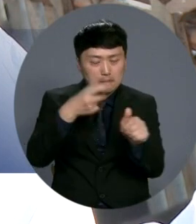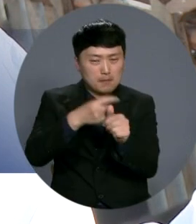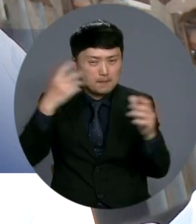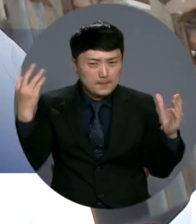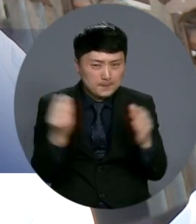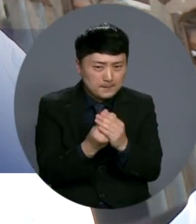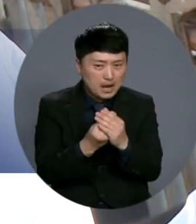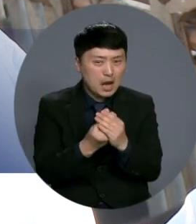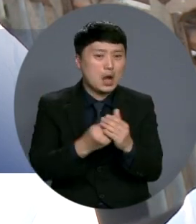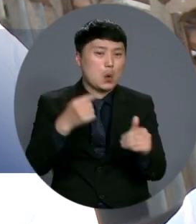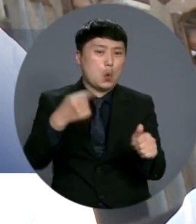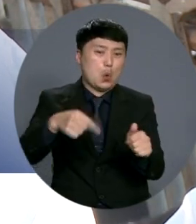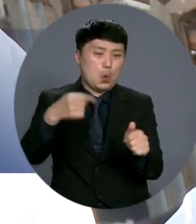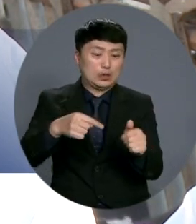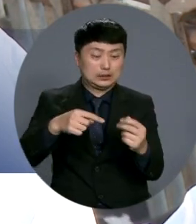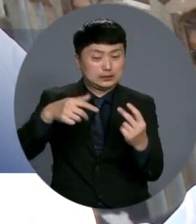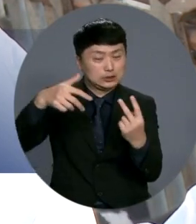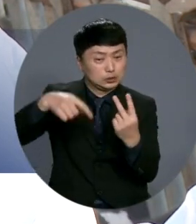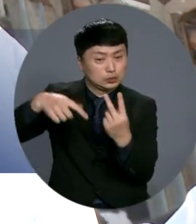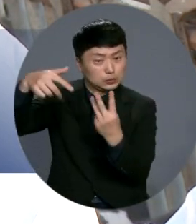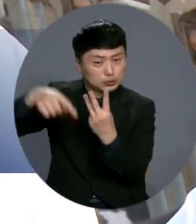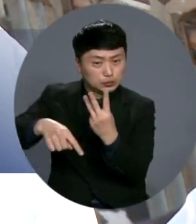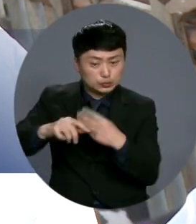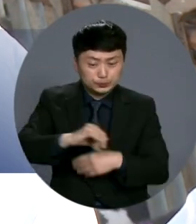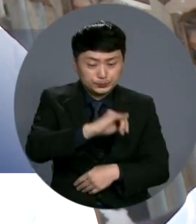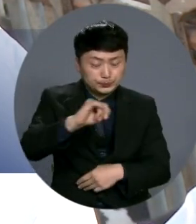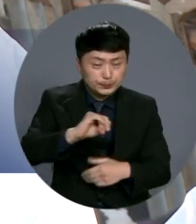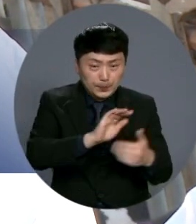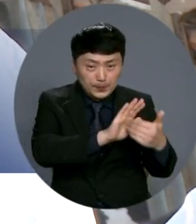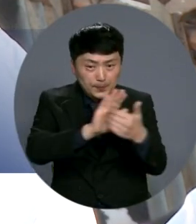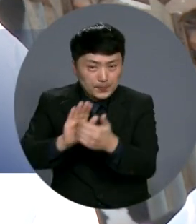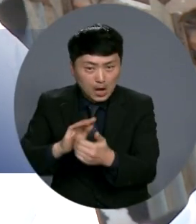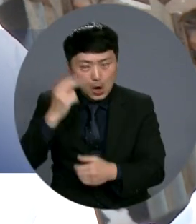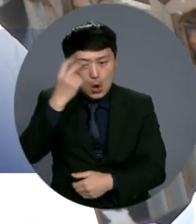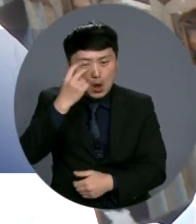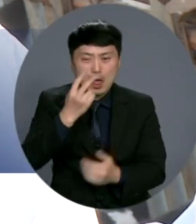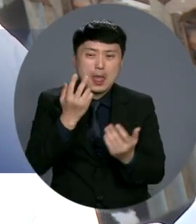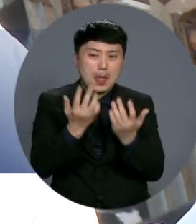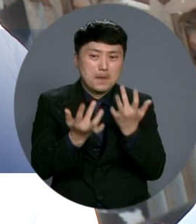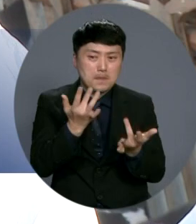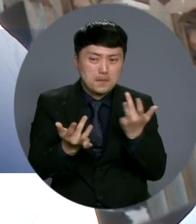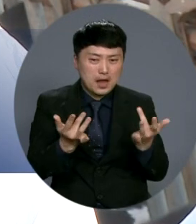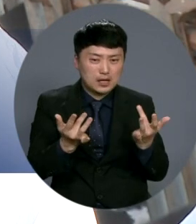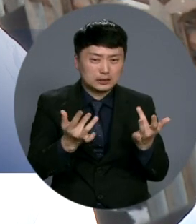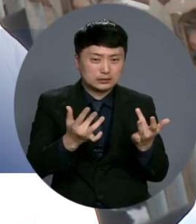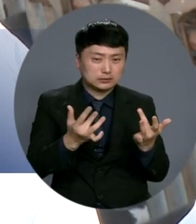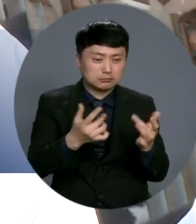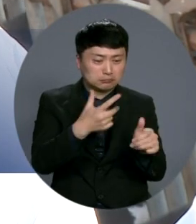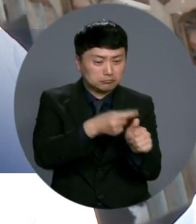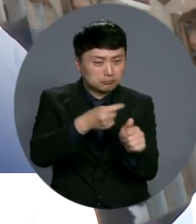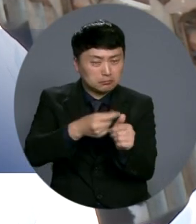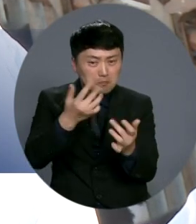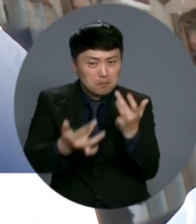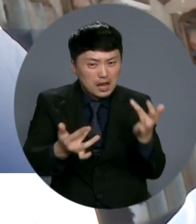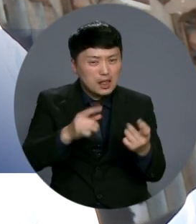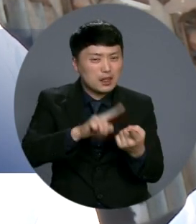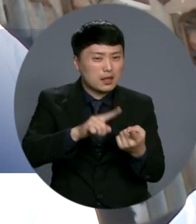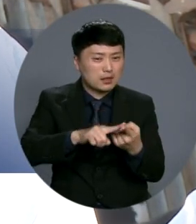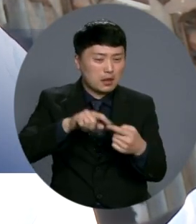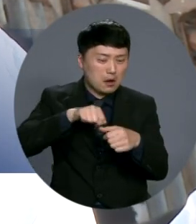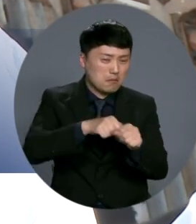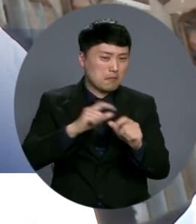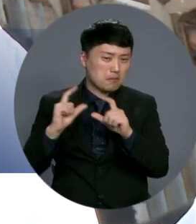농가 지도를 할 것이며 2, 3주 이후에는 항체가 검사서 미만이 나오는 농가에 대해서는 과태료를 부과하는